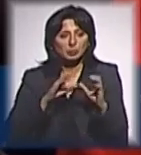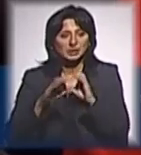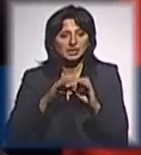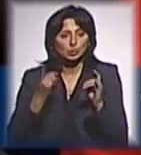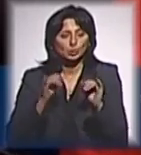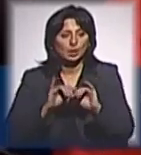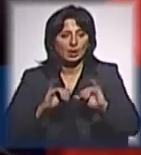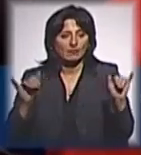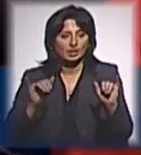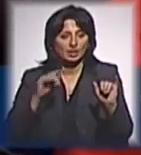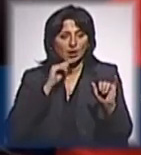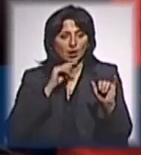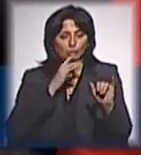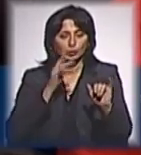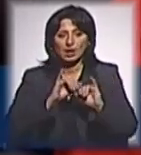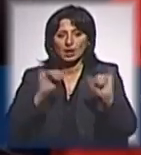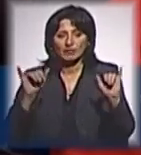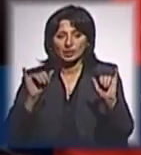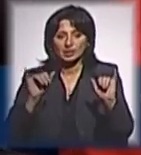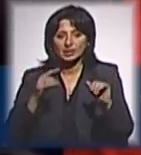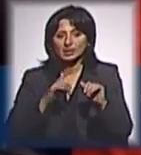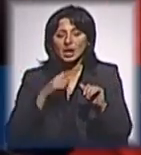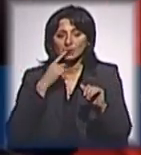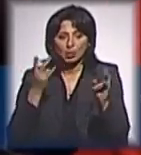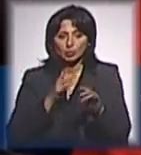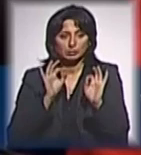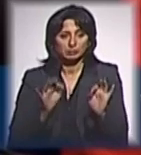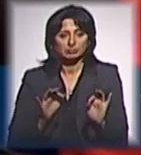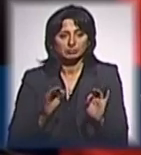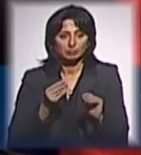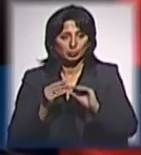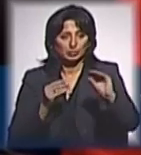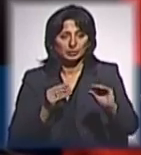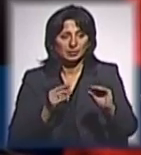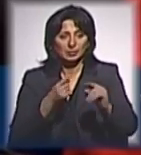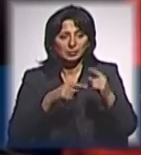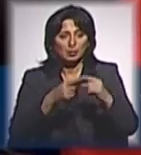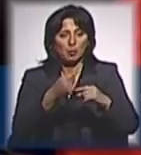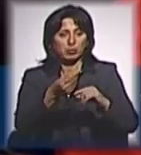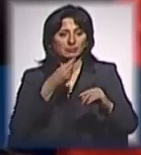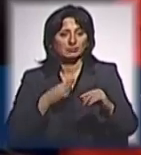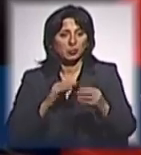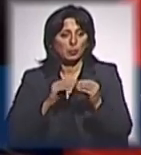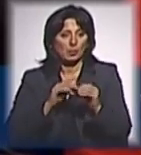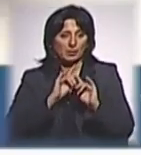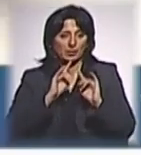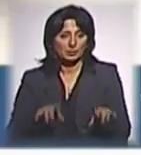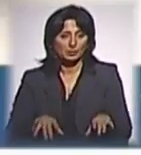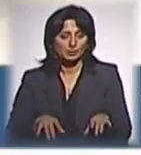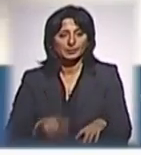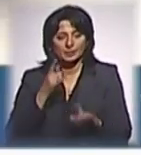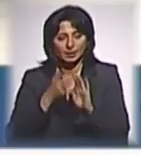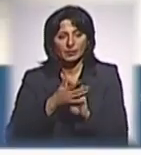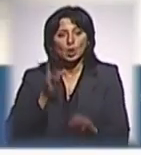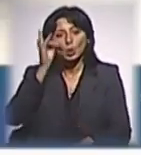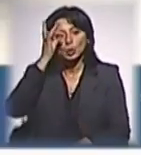უნდა განვითარდეს, ეკონომიკა უნდა განვითარდეს. რა თქმა უნდა, ამითი ძალიან ბევრი პრობლემა მოიხსნება. გასაგებია, მადლობთ.